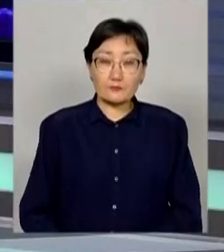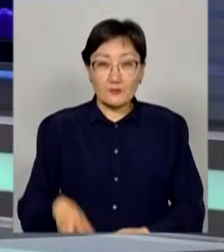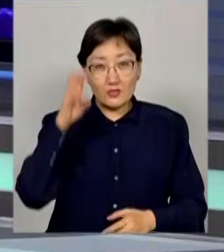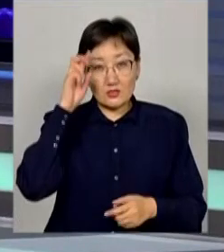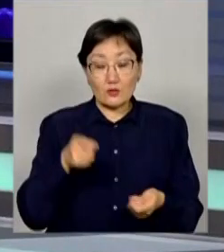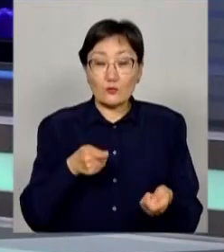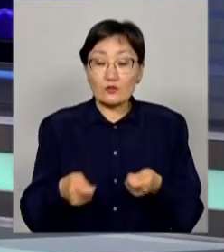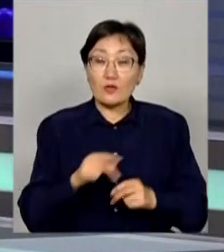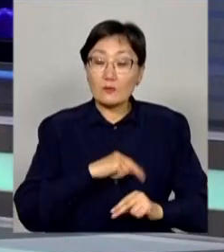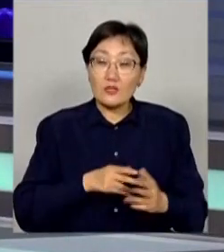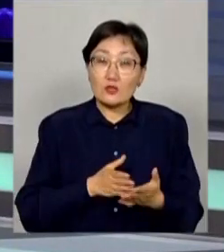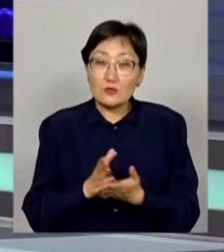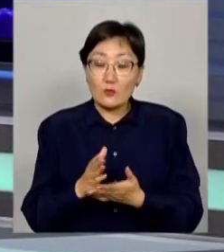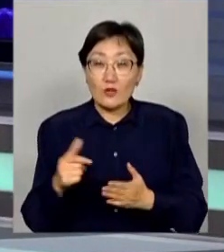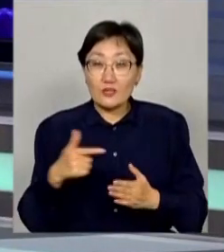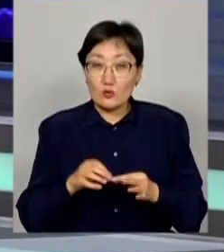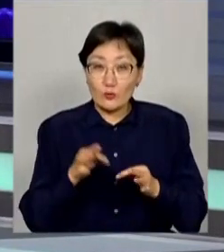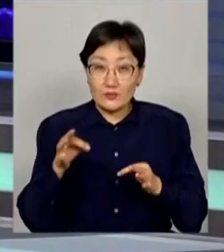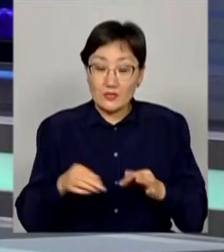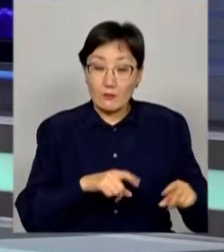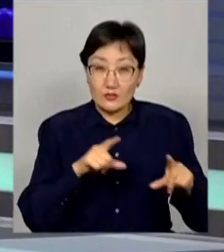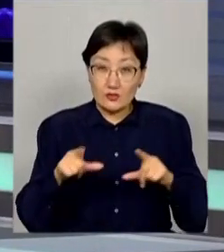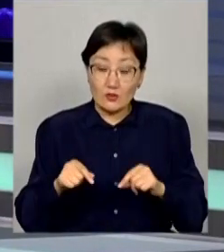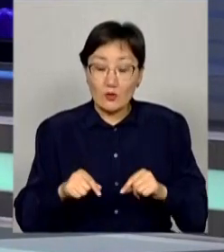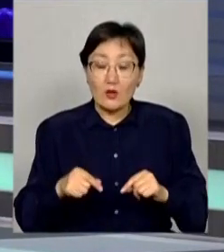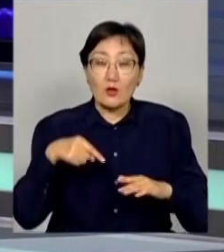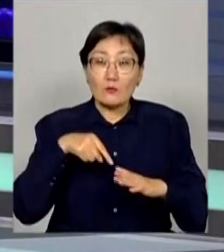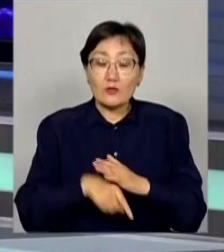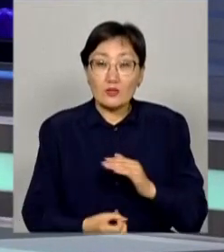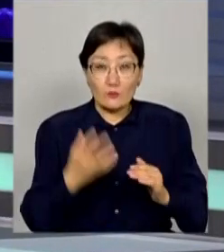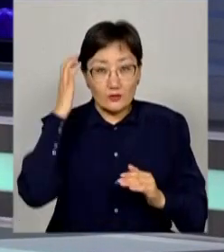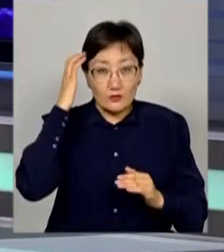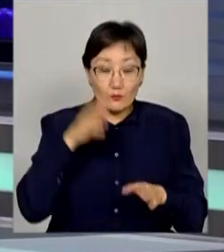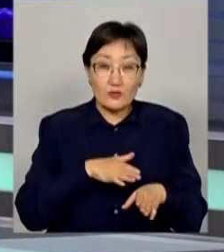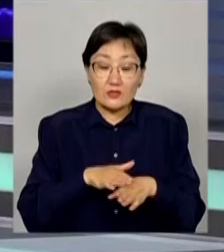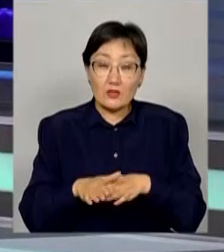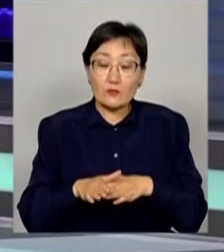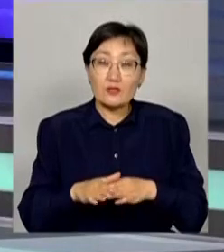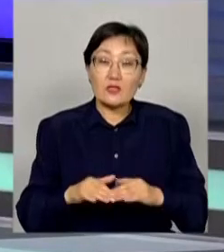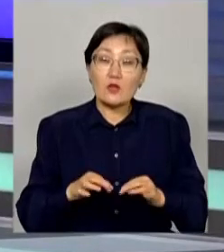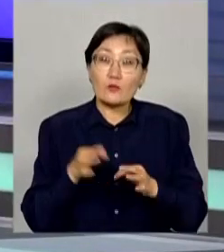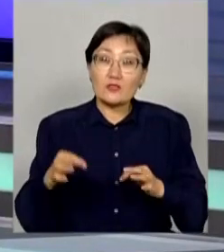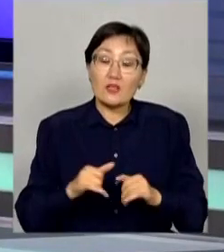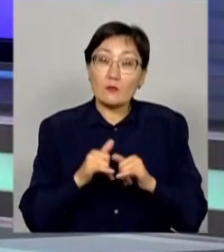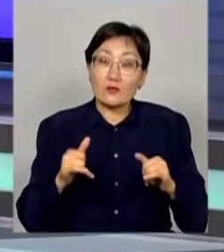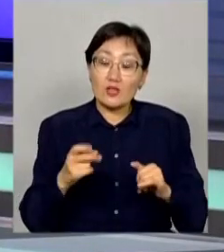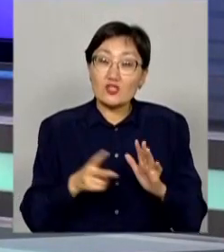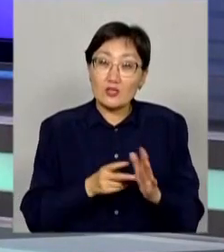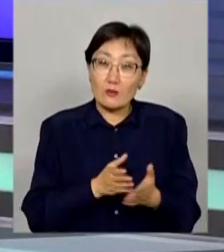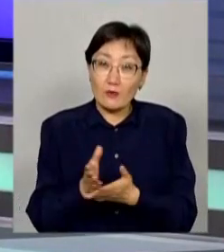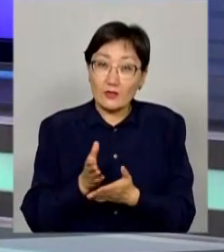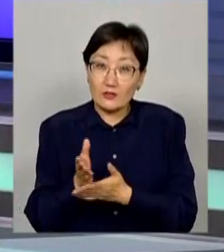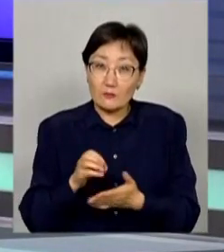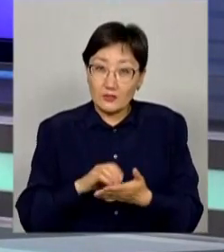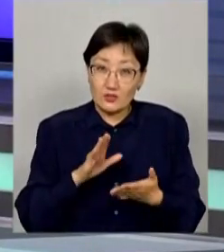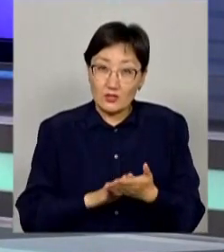Мемлекет басшысы жұмыс сапарымен Атырау облысына барды. Қойнауы қаралтынға толы өңірді дамытудың жеті бағытын белгілеп берді. Қасым